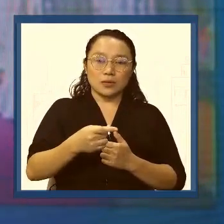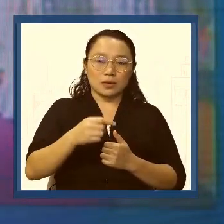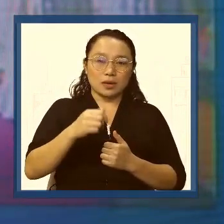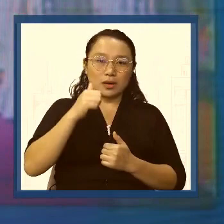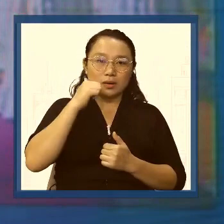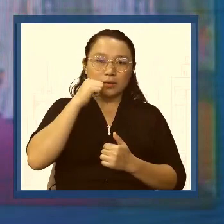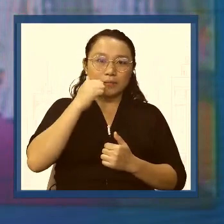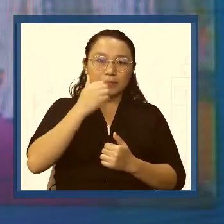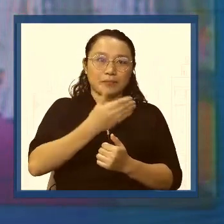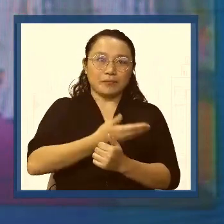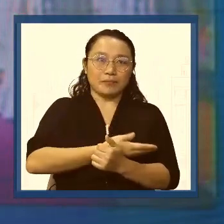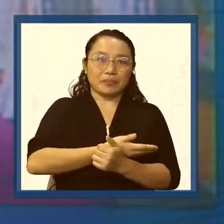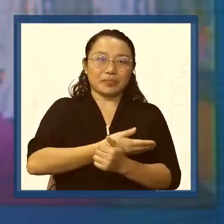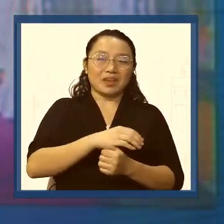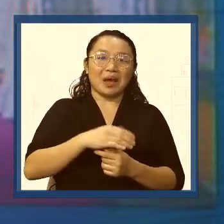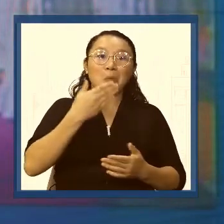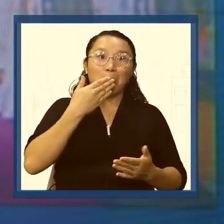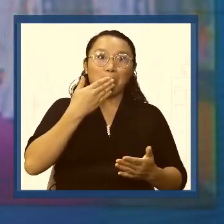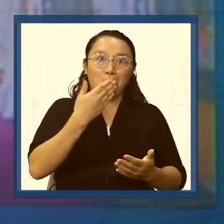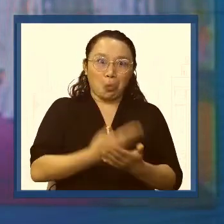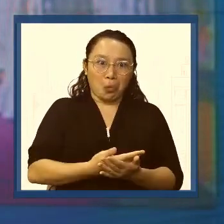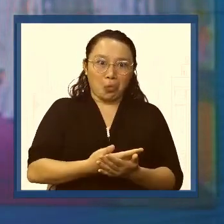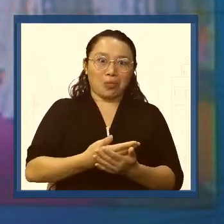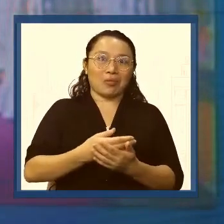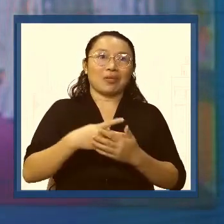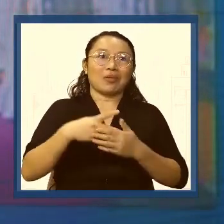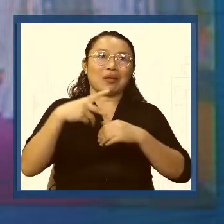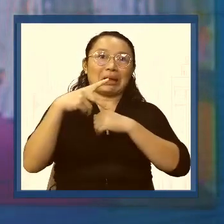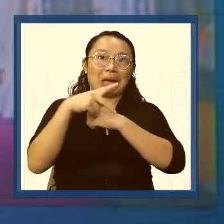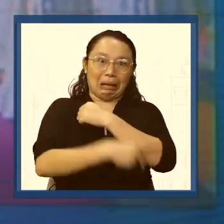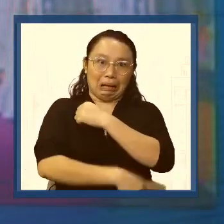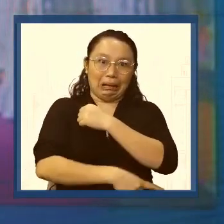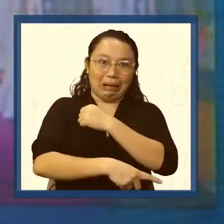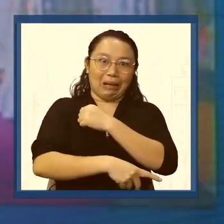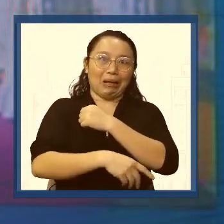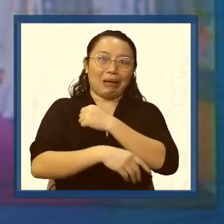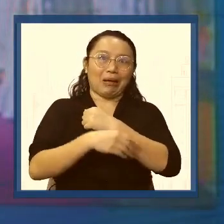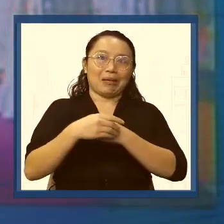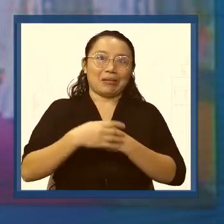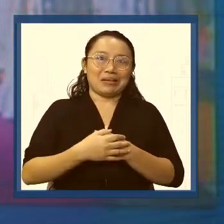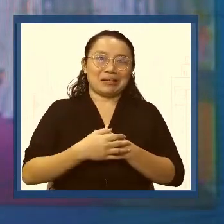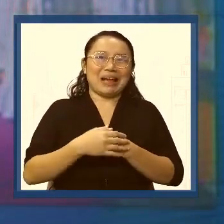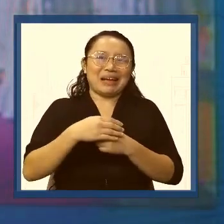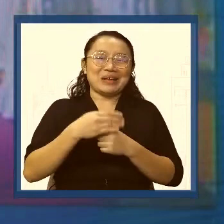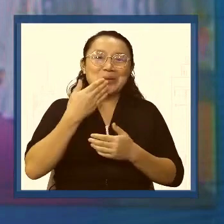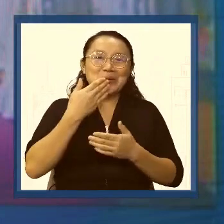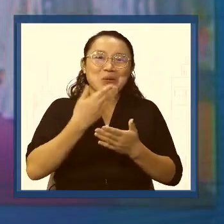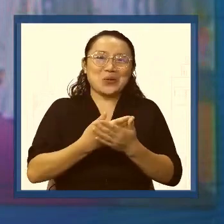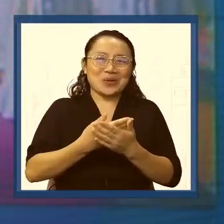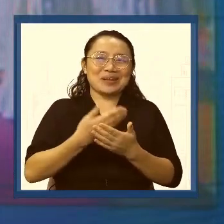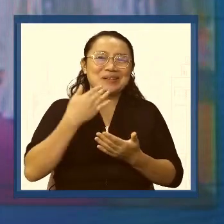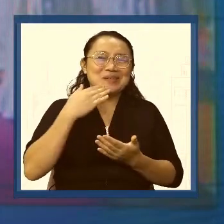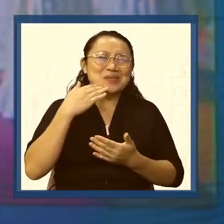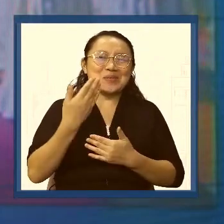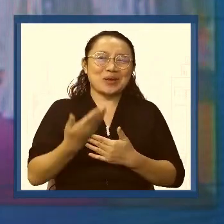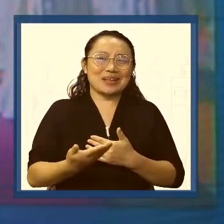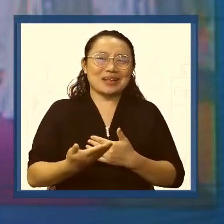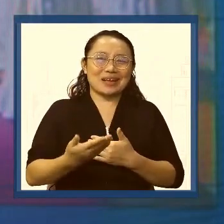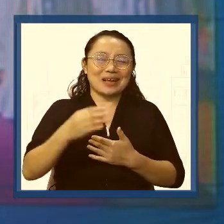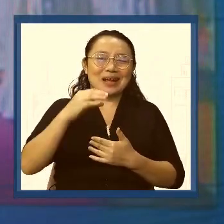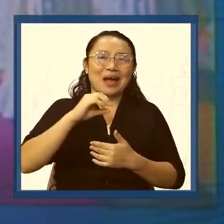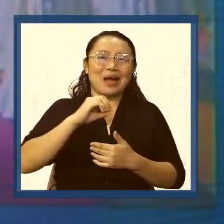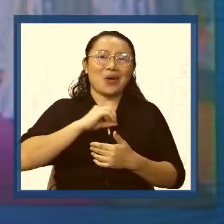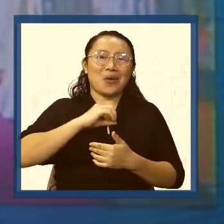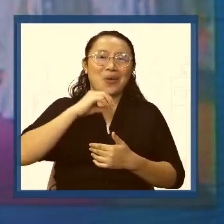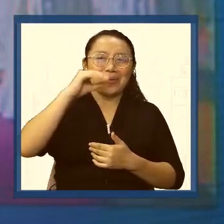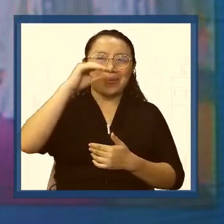asawa, may ragyod kay namatay na ang bana. Abot to, kamong mga asawa na minauron, malipay babugha mo, mupahulay unang bana. Maningkamot